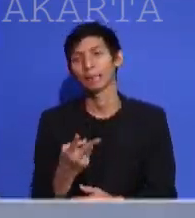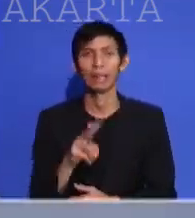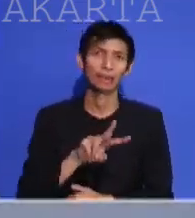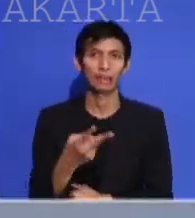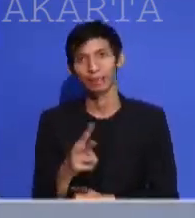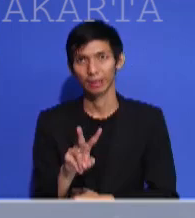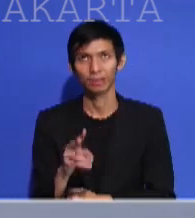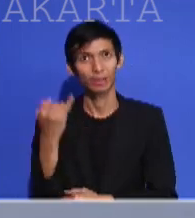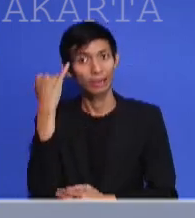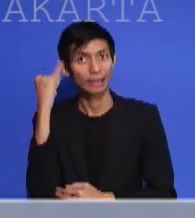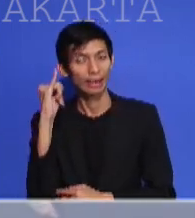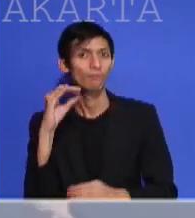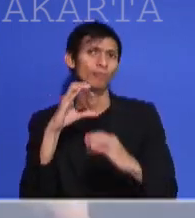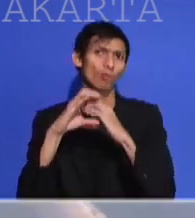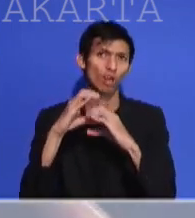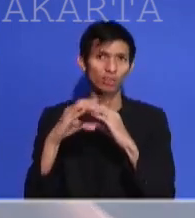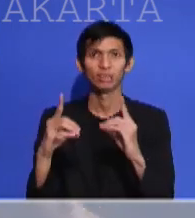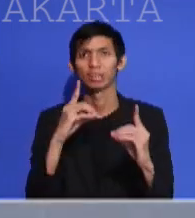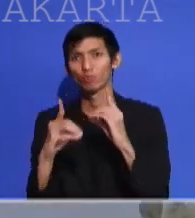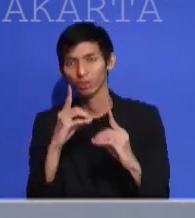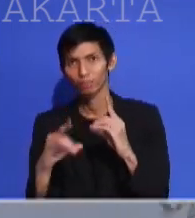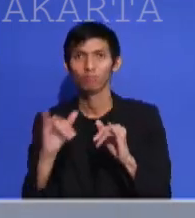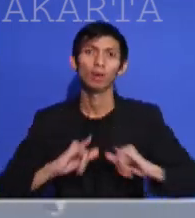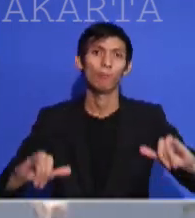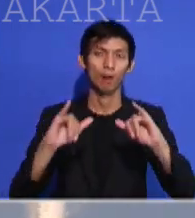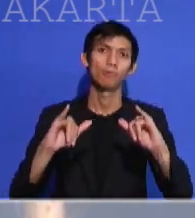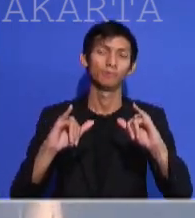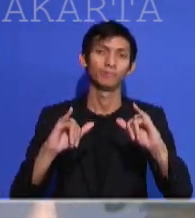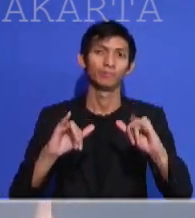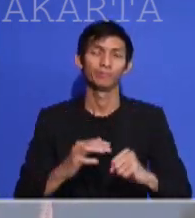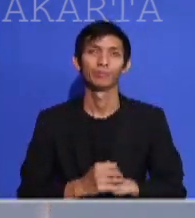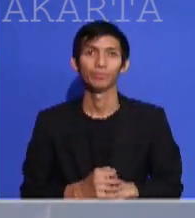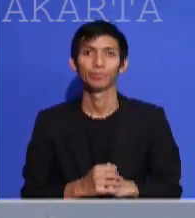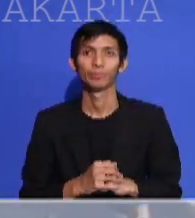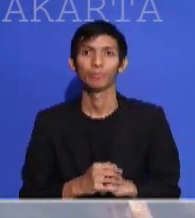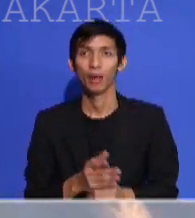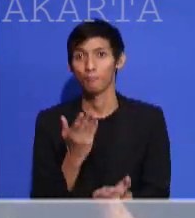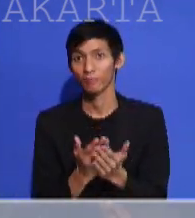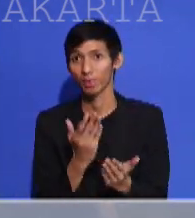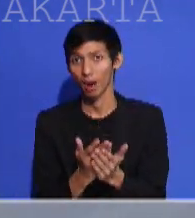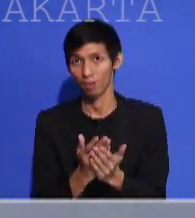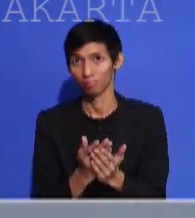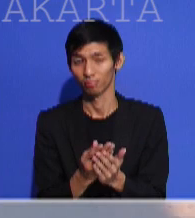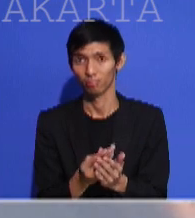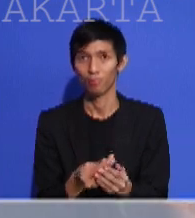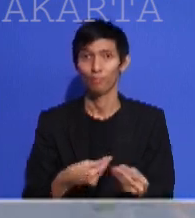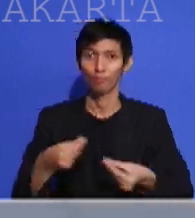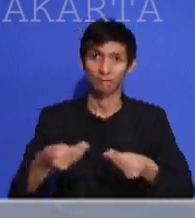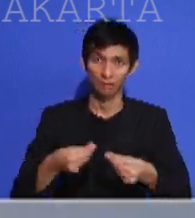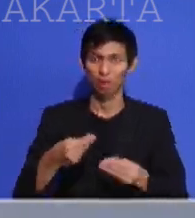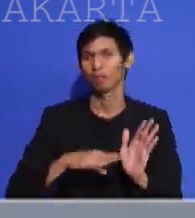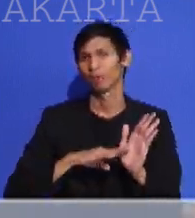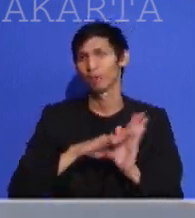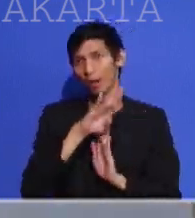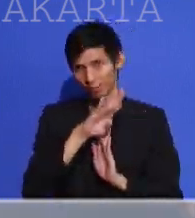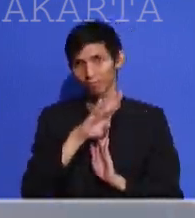sarta ngelmi. Kajawi menika keamananipun langkung murakabi. Panyuwunan peken dumugi perkawis winih lan pakan saged langkung